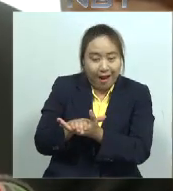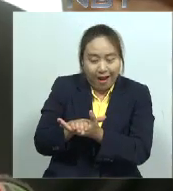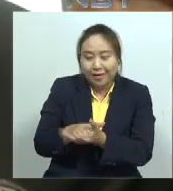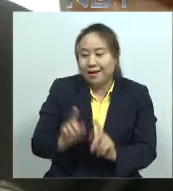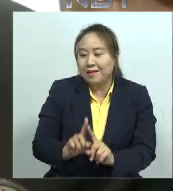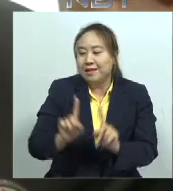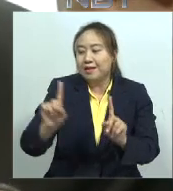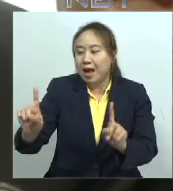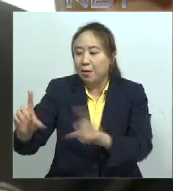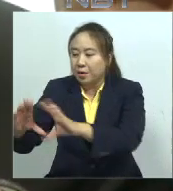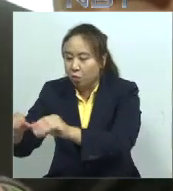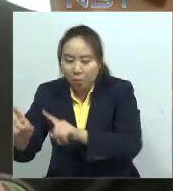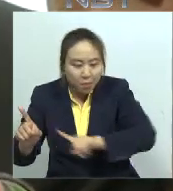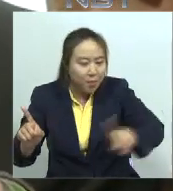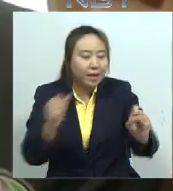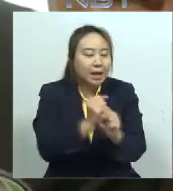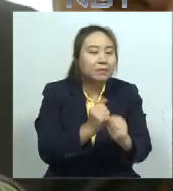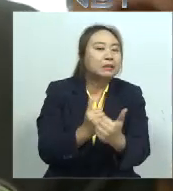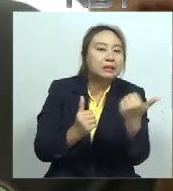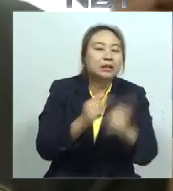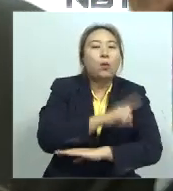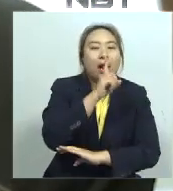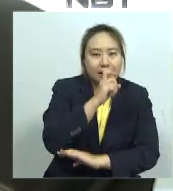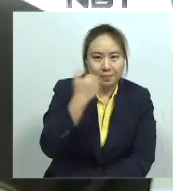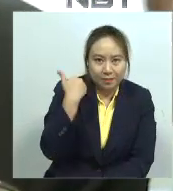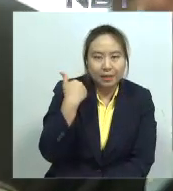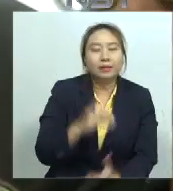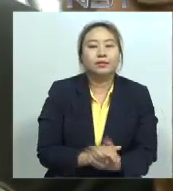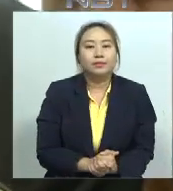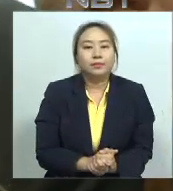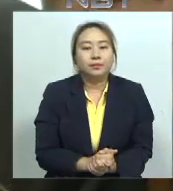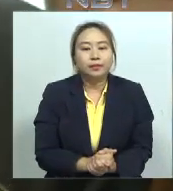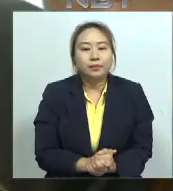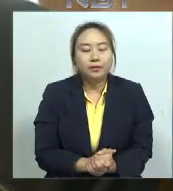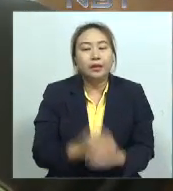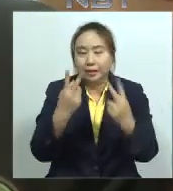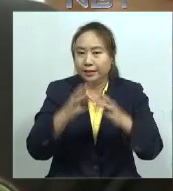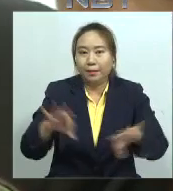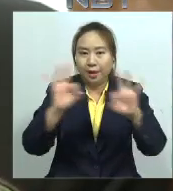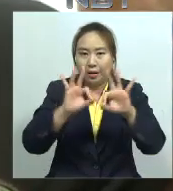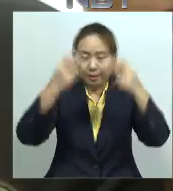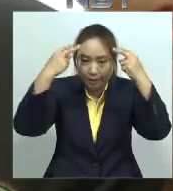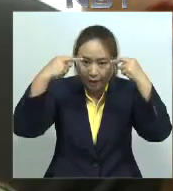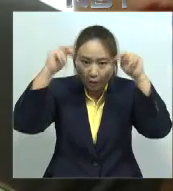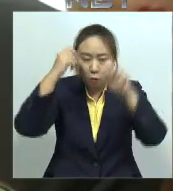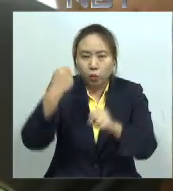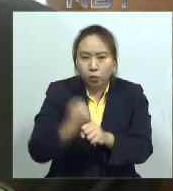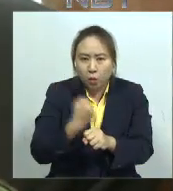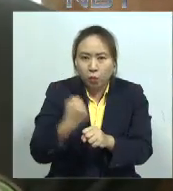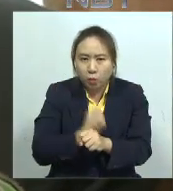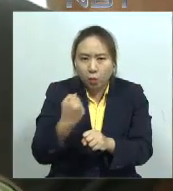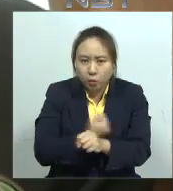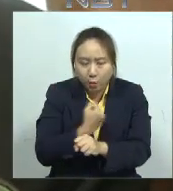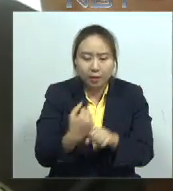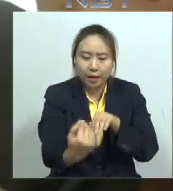างหากในวันอาทิตย์แล้วก็ที่สำคัญหน่อยก็นายกก็ซักซ้อมในเรื่องของการ